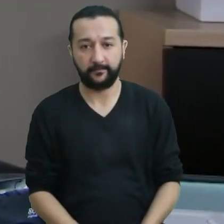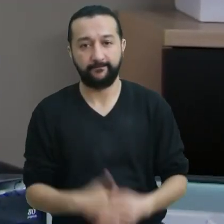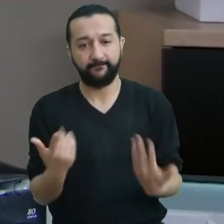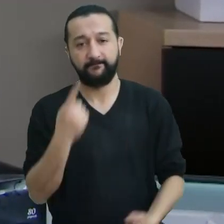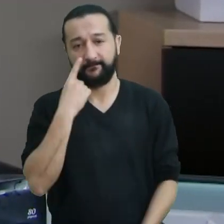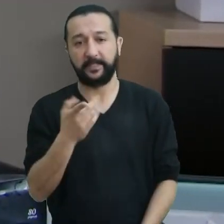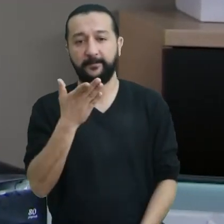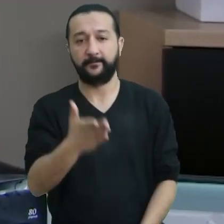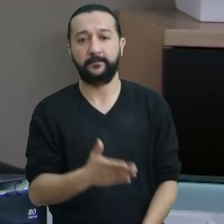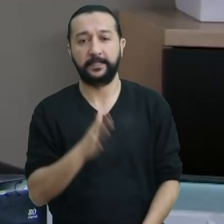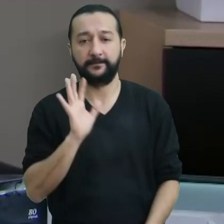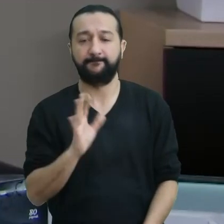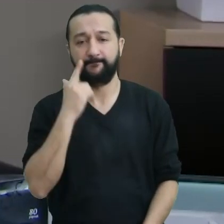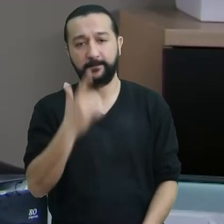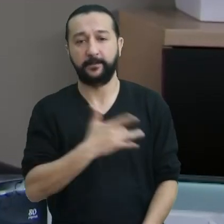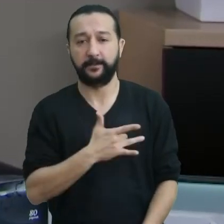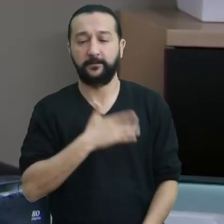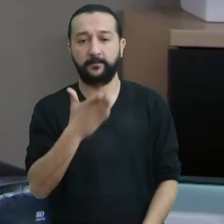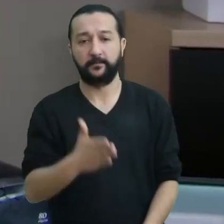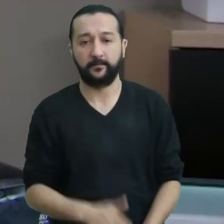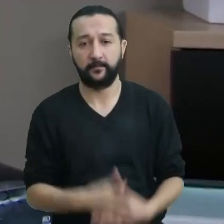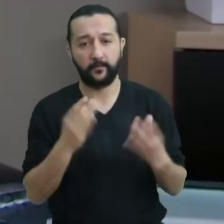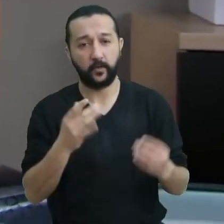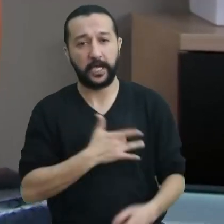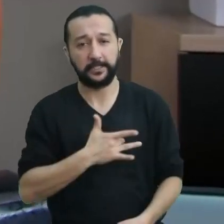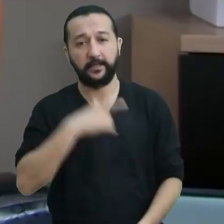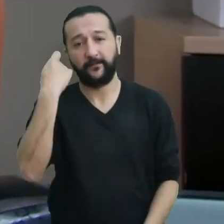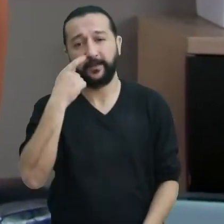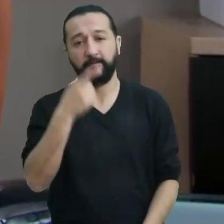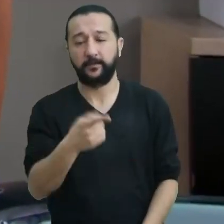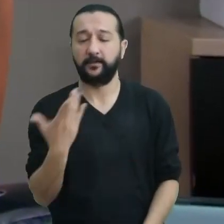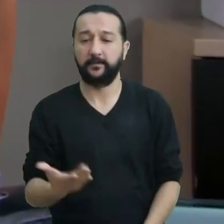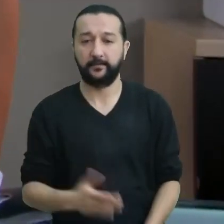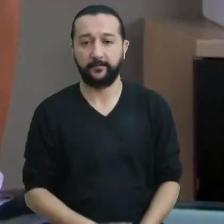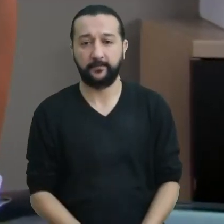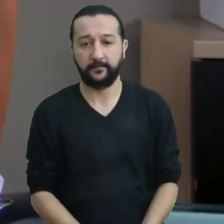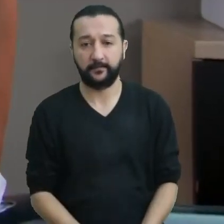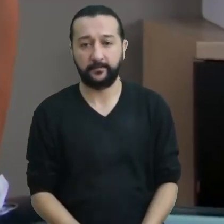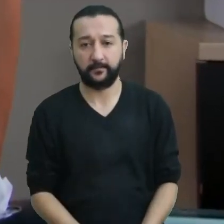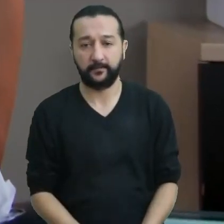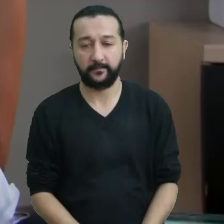Ay. Ay. Çok acıklı bu dizi ya.